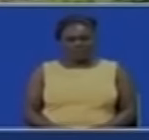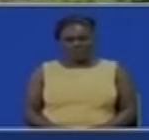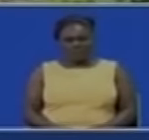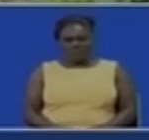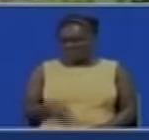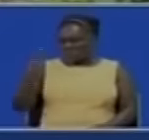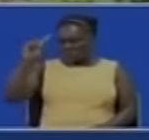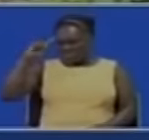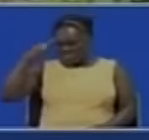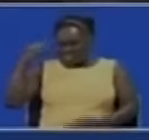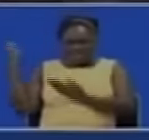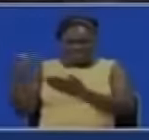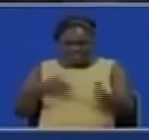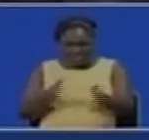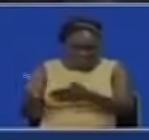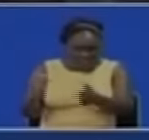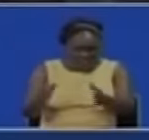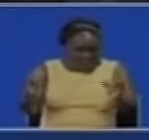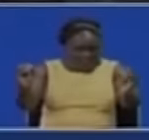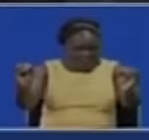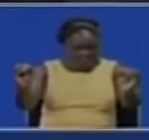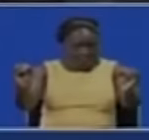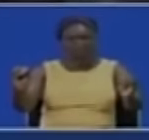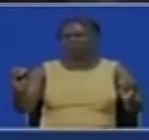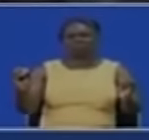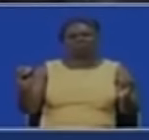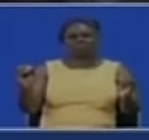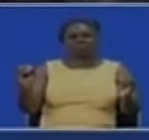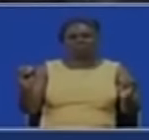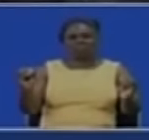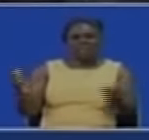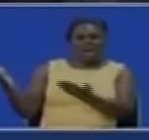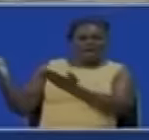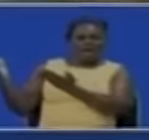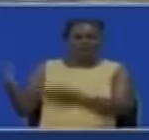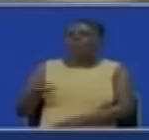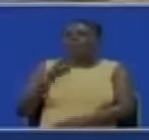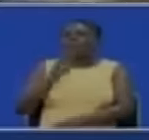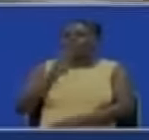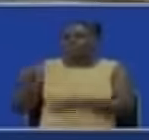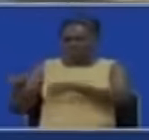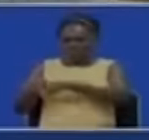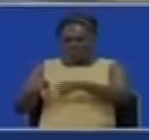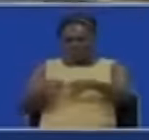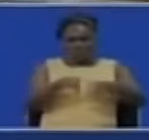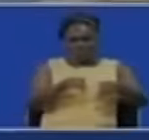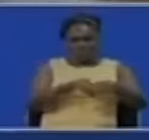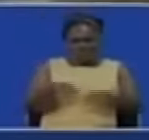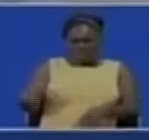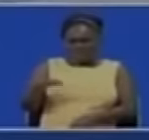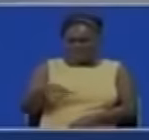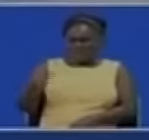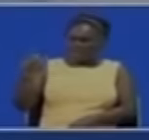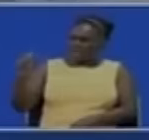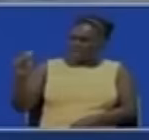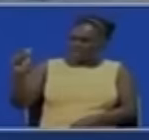Utasamehewa kwa kudhani huu ni mto. La hasha, haya ni maji taka, ukipenda sewage, katika mtaa wa